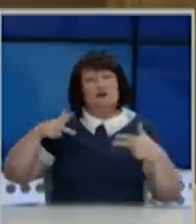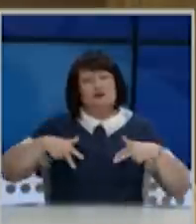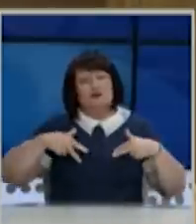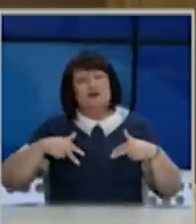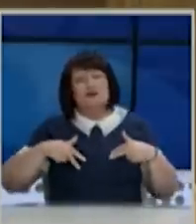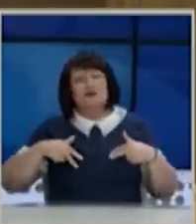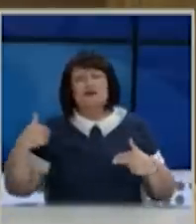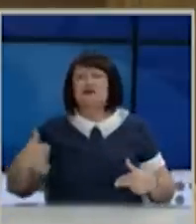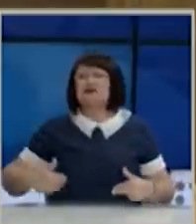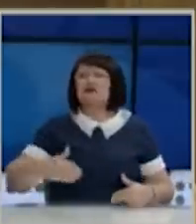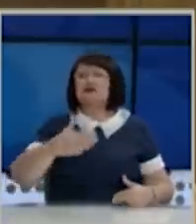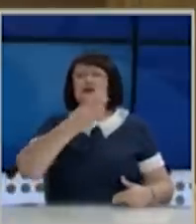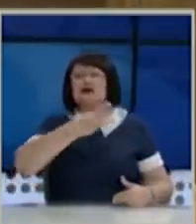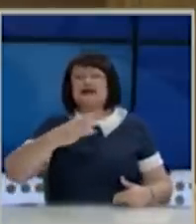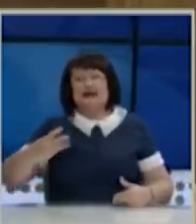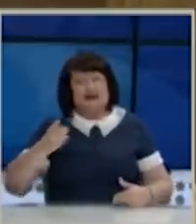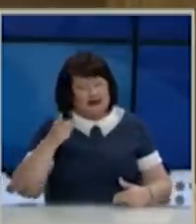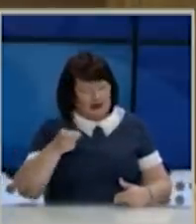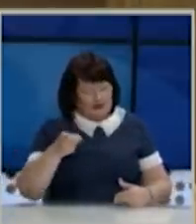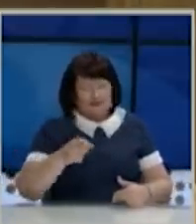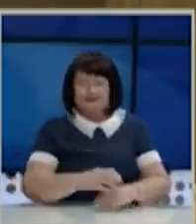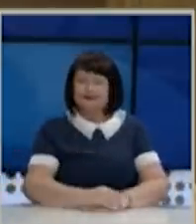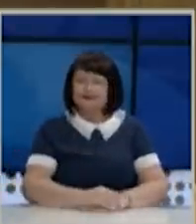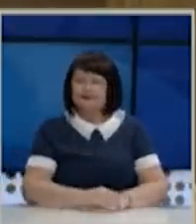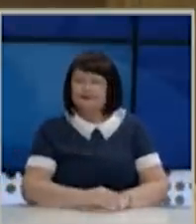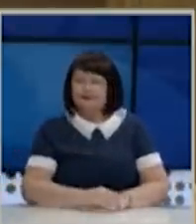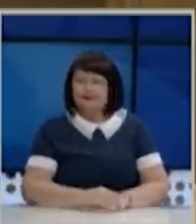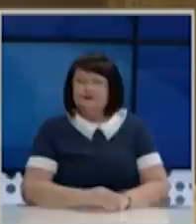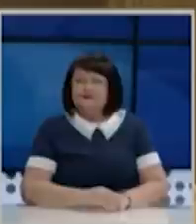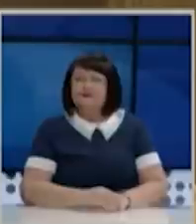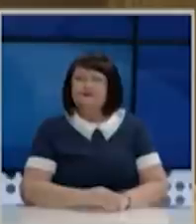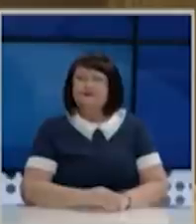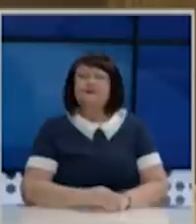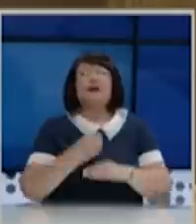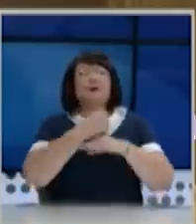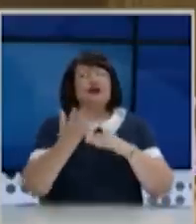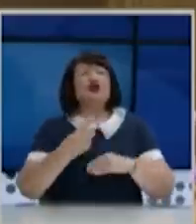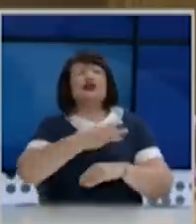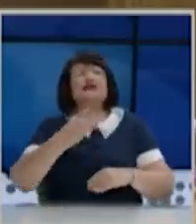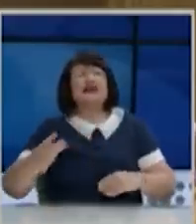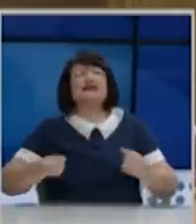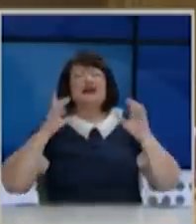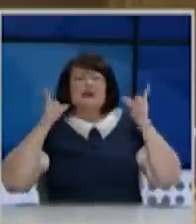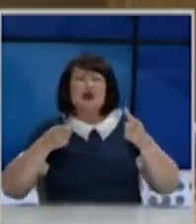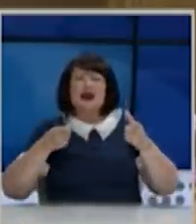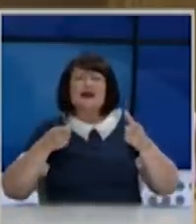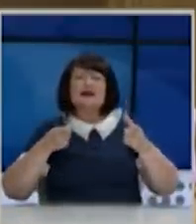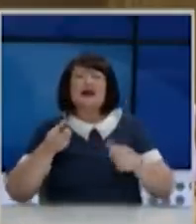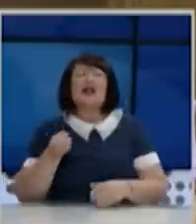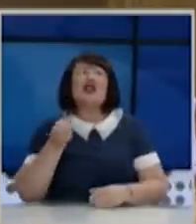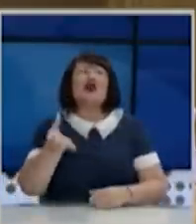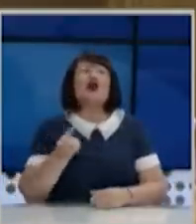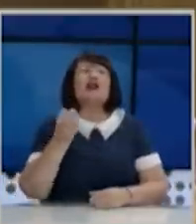κυβερνήσεις, ΣΥΡΙΖΑ βλέπε, και διατηρεί η Νέα Δημοκρατία και συμφωνεί και το ΠΑΣΟΚ, δώρο στη